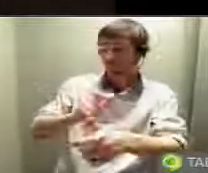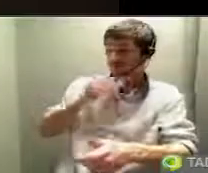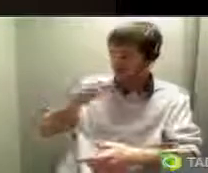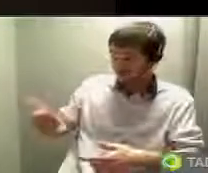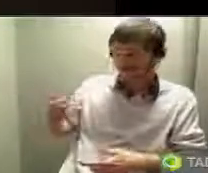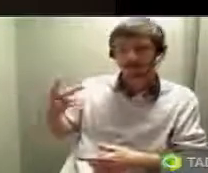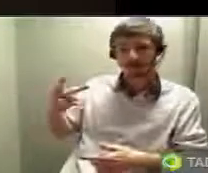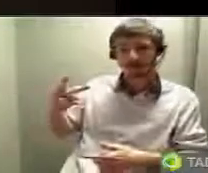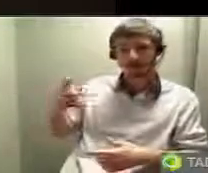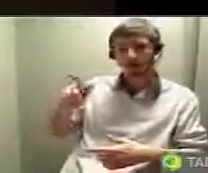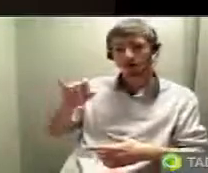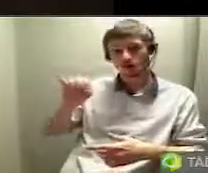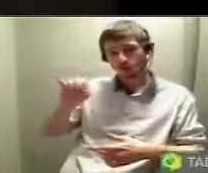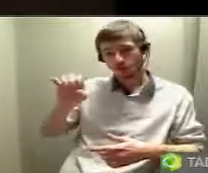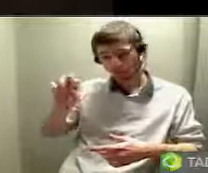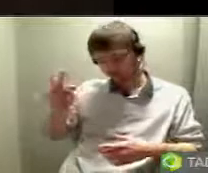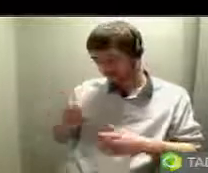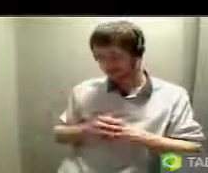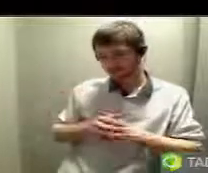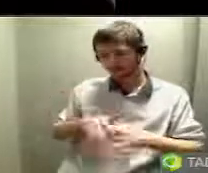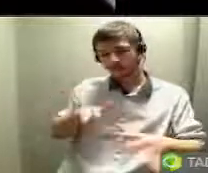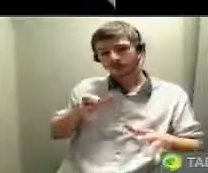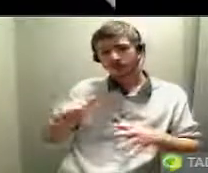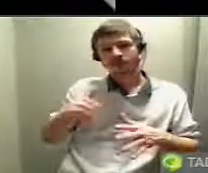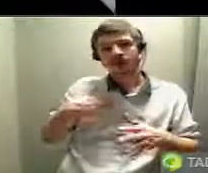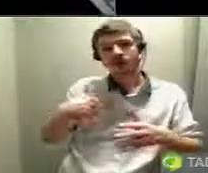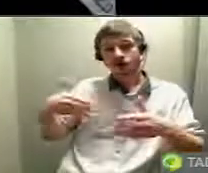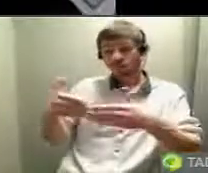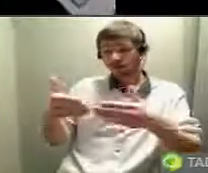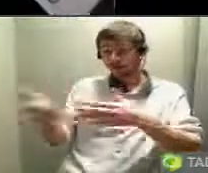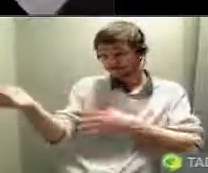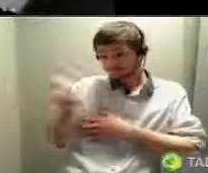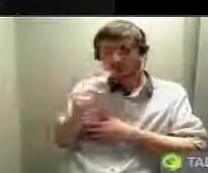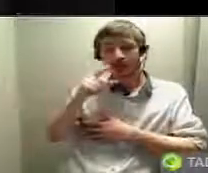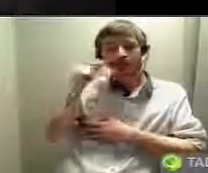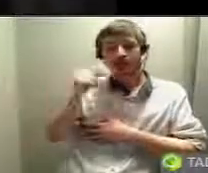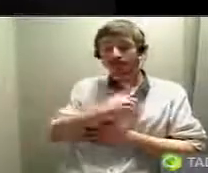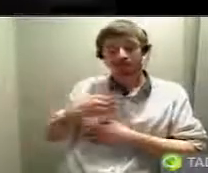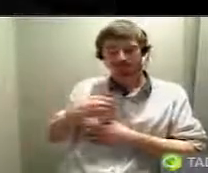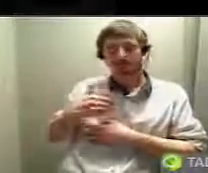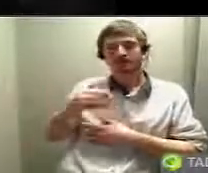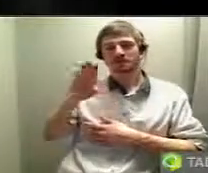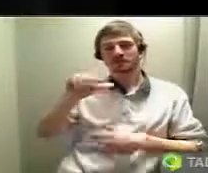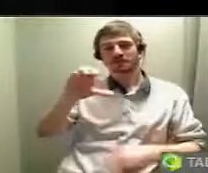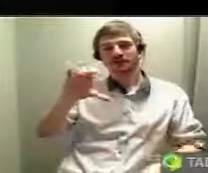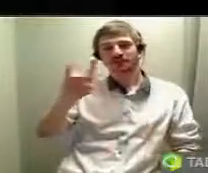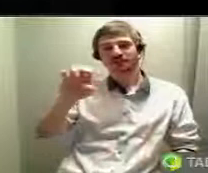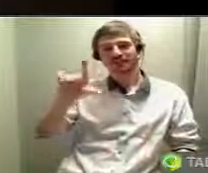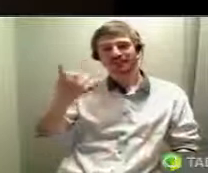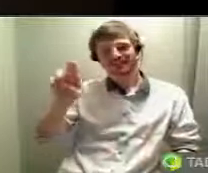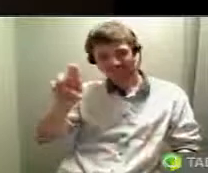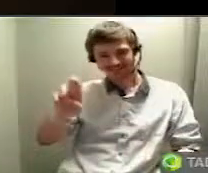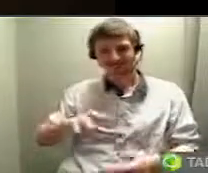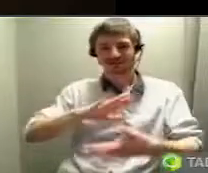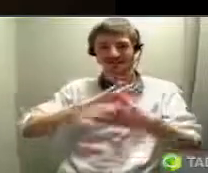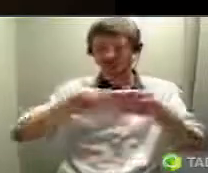déplacement et ses implications. On va demander de nous rejoindre Catherine Bachelier, qui est actuellement présidente du comité